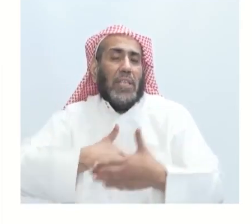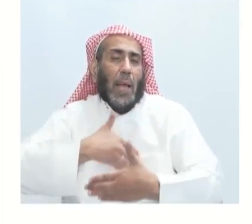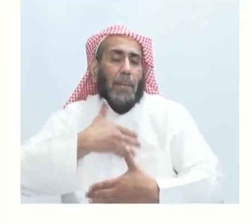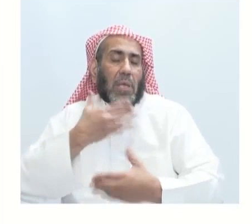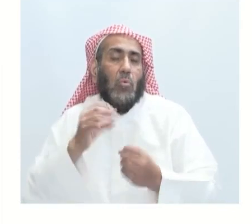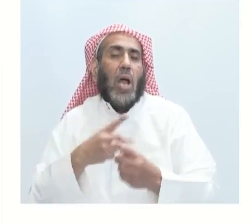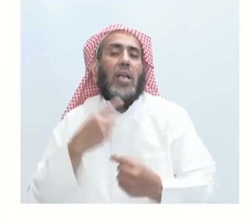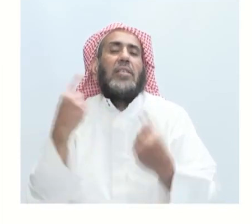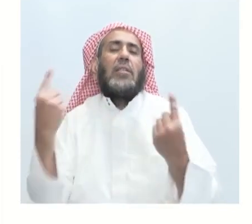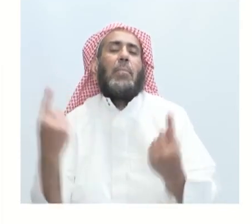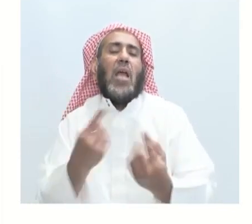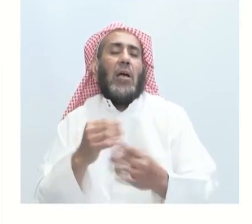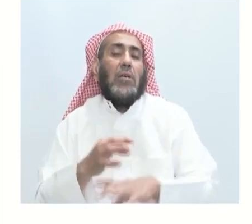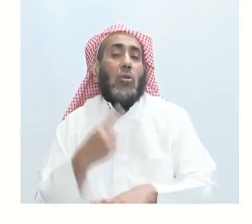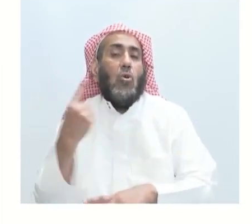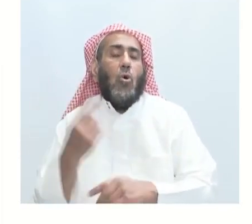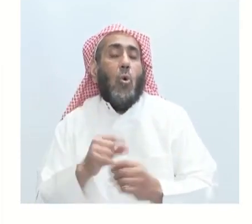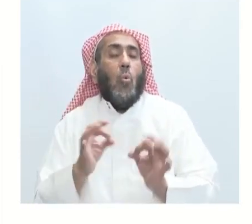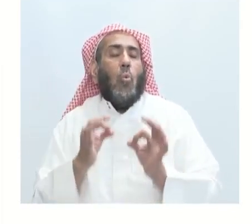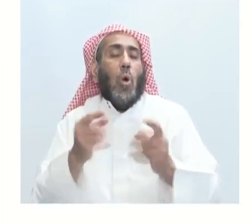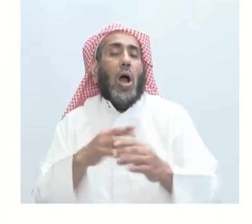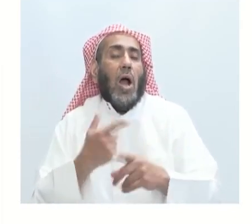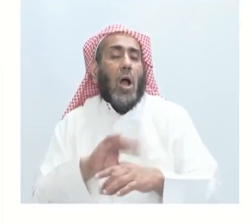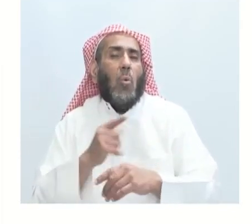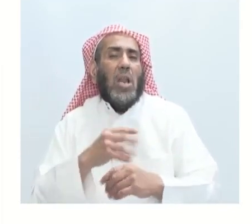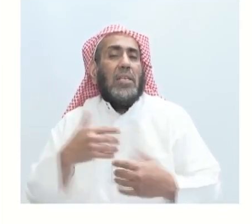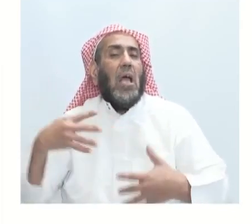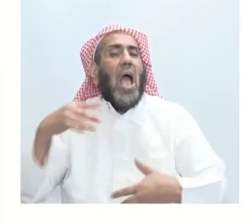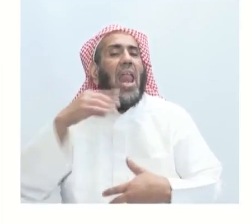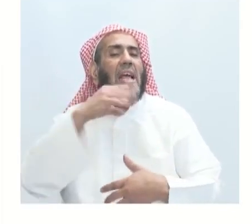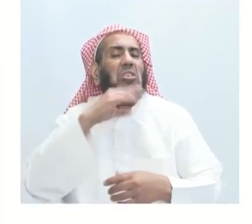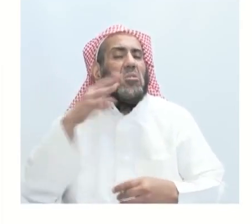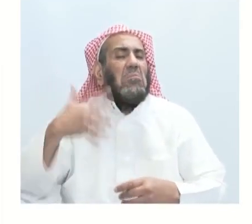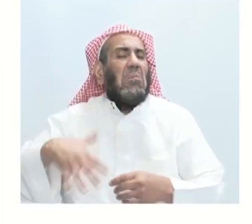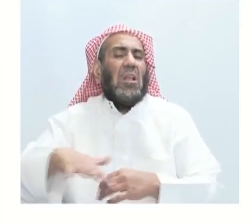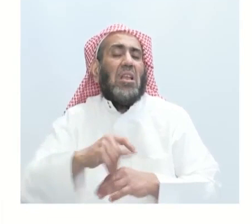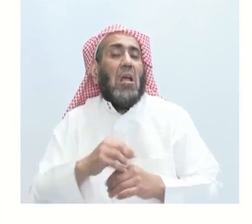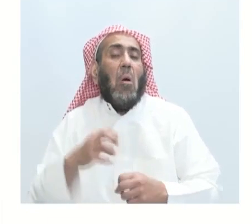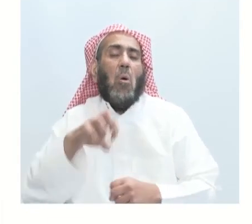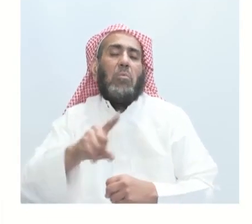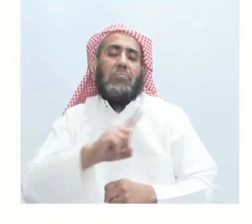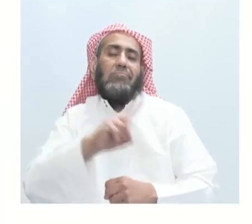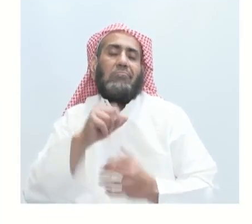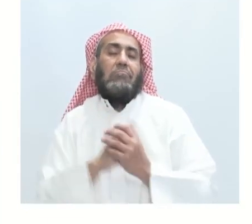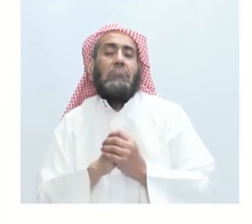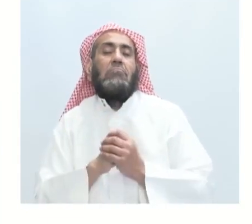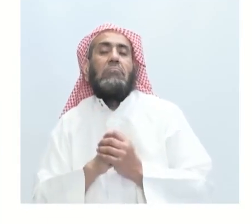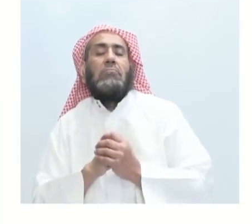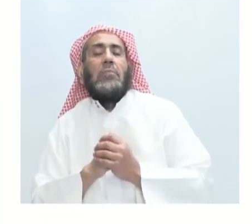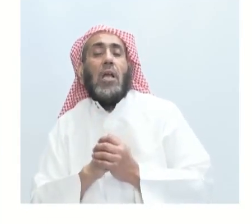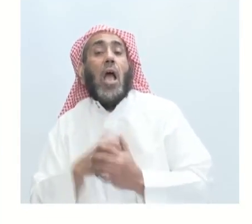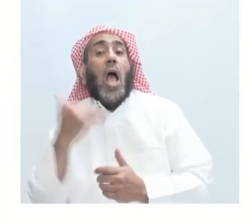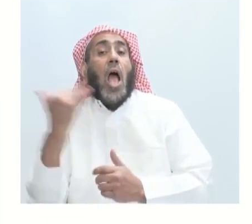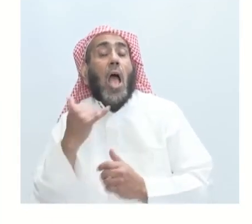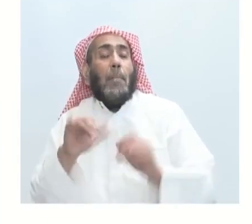عن الطبيعه وحقائق واسرار المبثوثه وليس ناشيد وطنيه وقوميه اهم